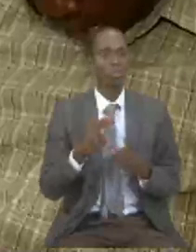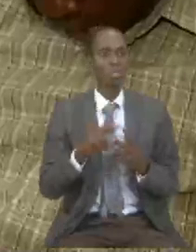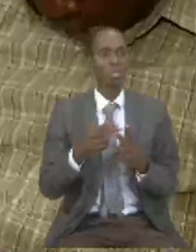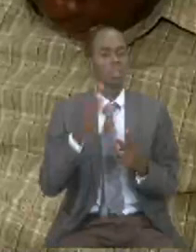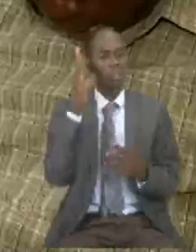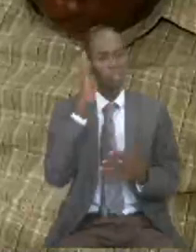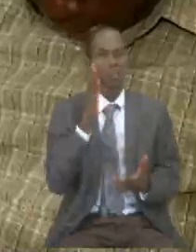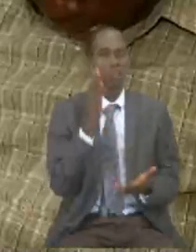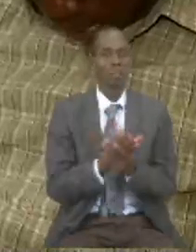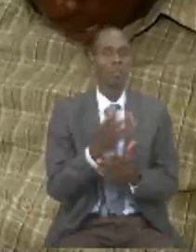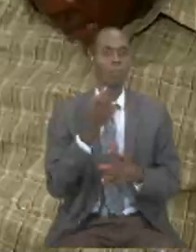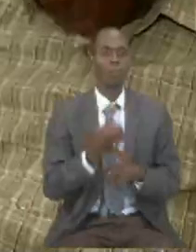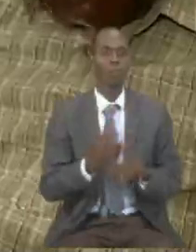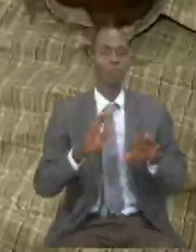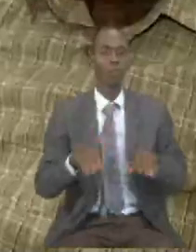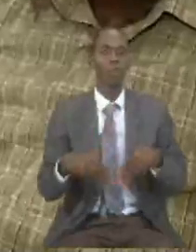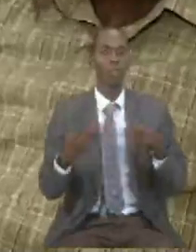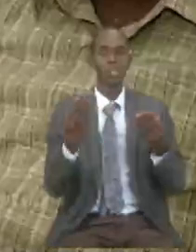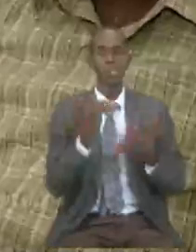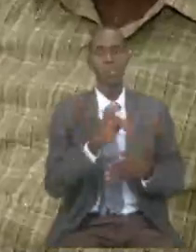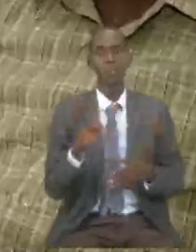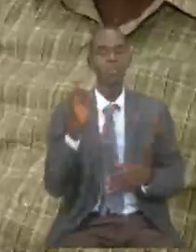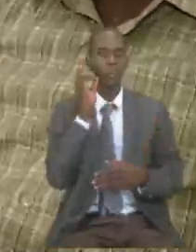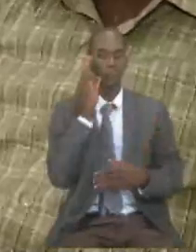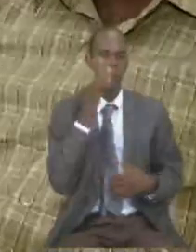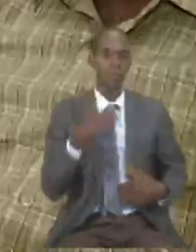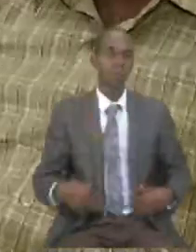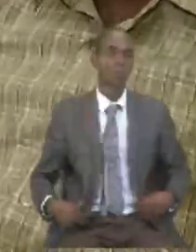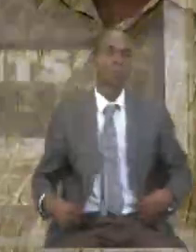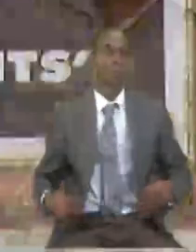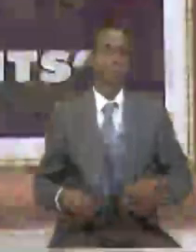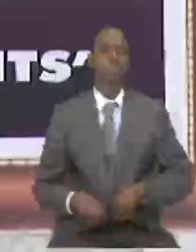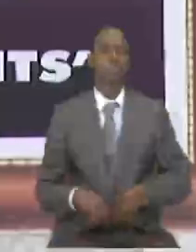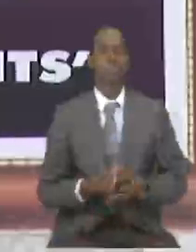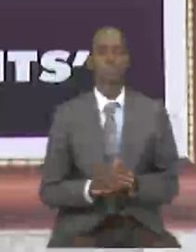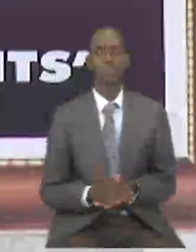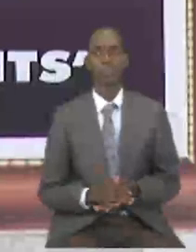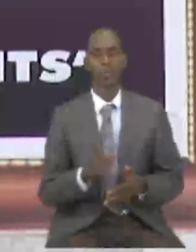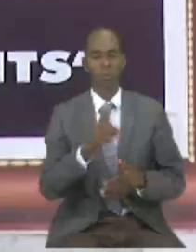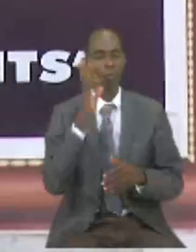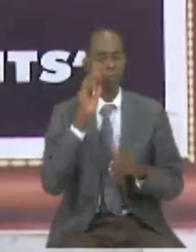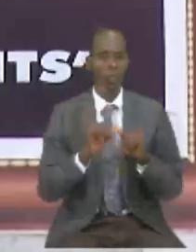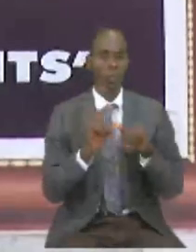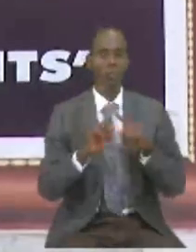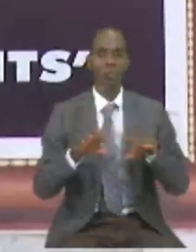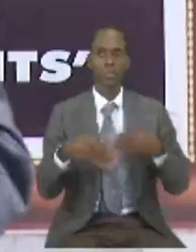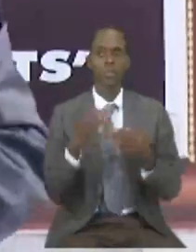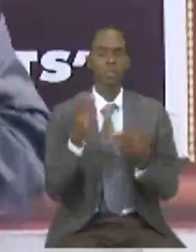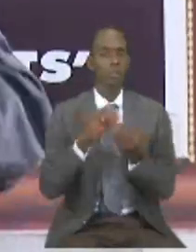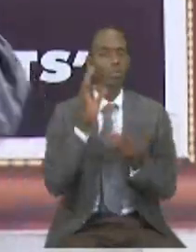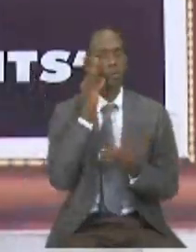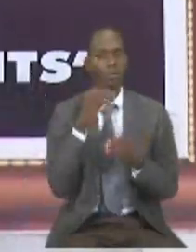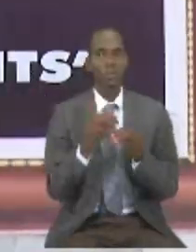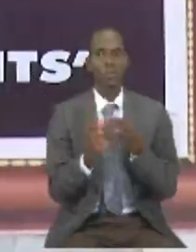il n'a point de crainte et il ne cesse de porter du fruit. Vous allez continuer de